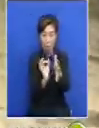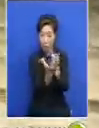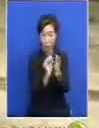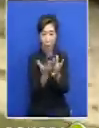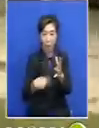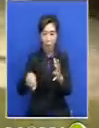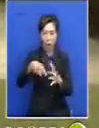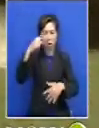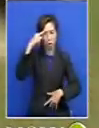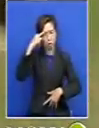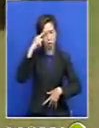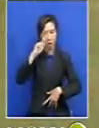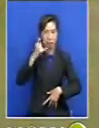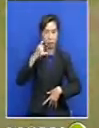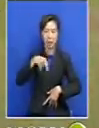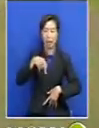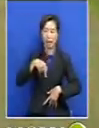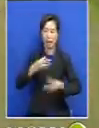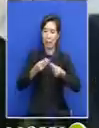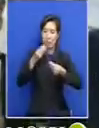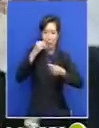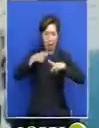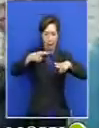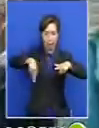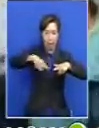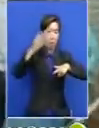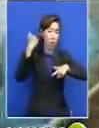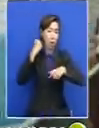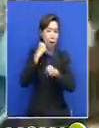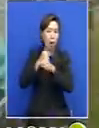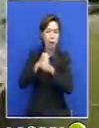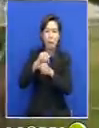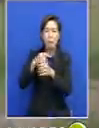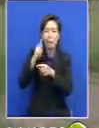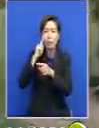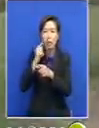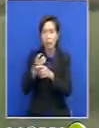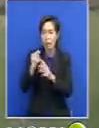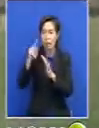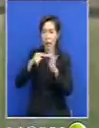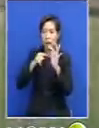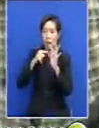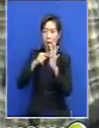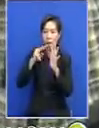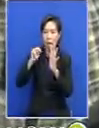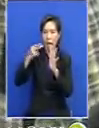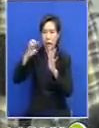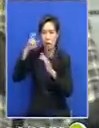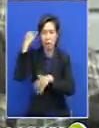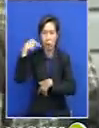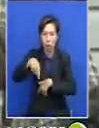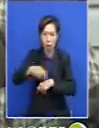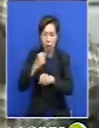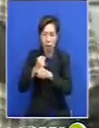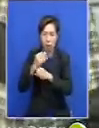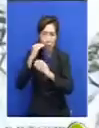ว่าย่านแห่งนี้อาจตั้งอยู่เหนือเหมืองเก่าเนื่องจากเคยมีการทำเหมืองถ่านหินอย่างแพร่หลายในพื้นที่แต่เชื่อว่าบ้านของสองสามีภรรย